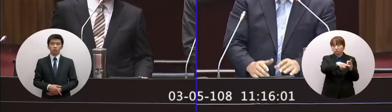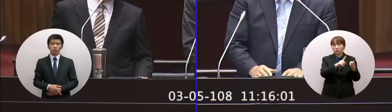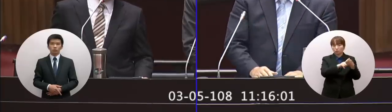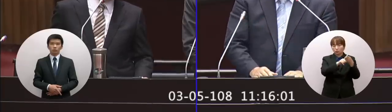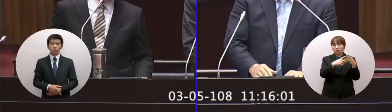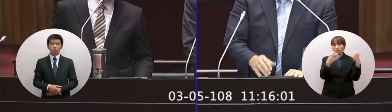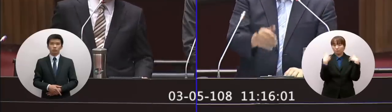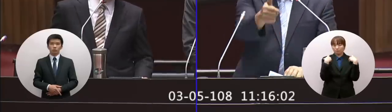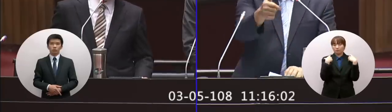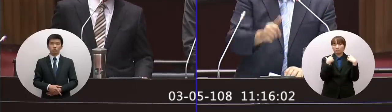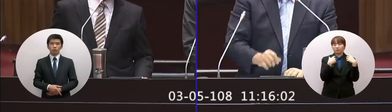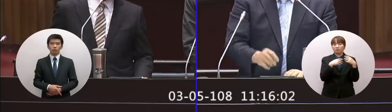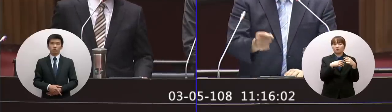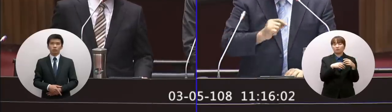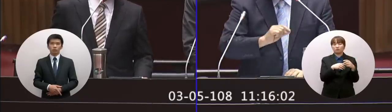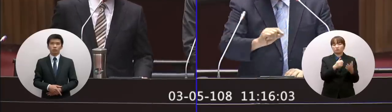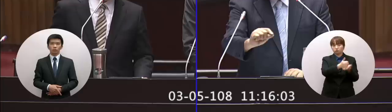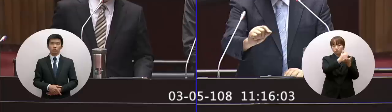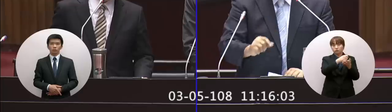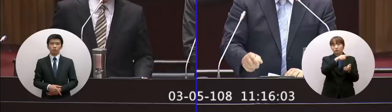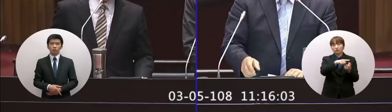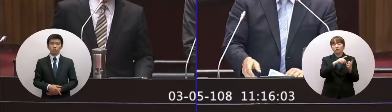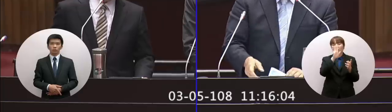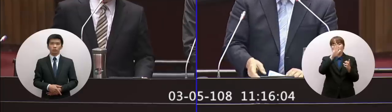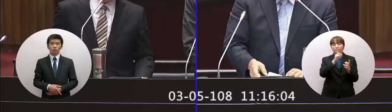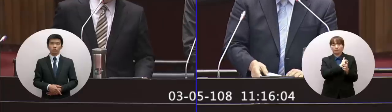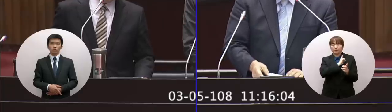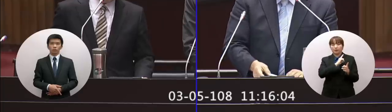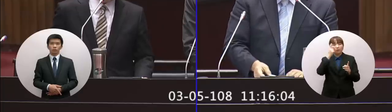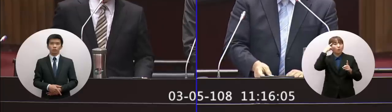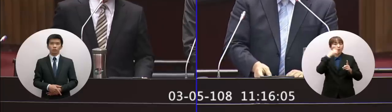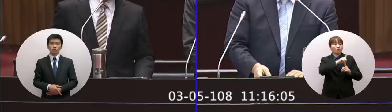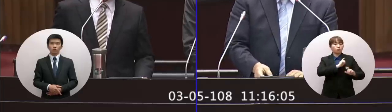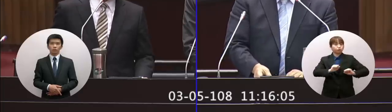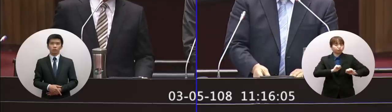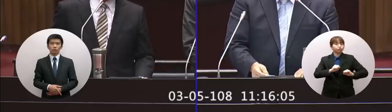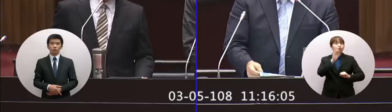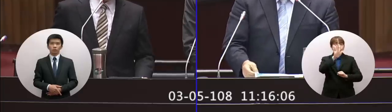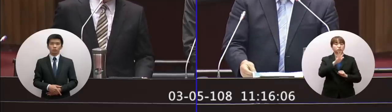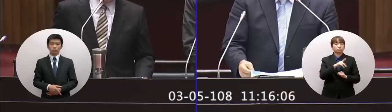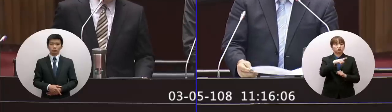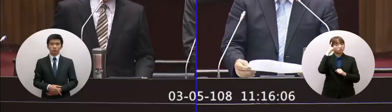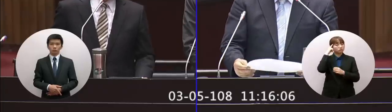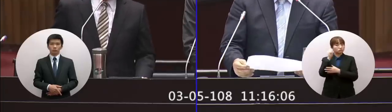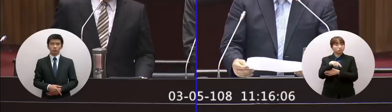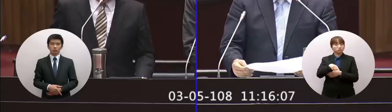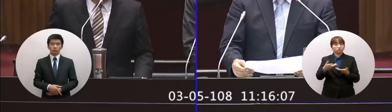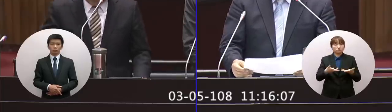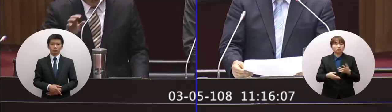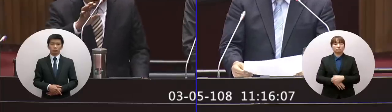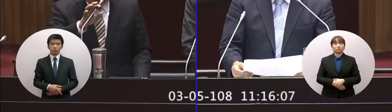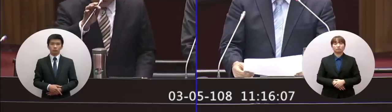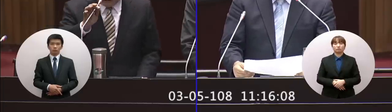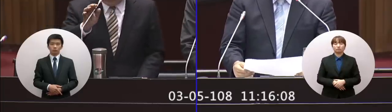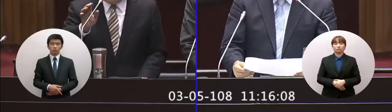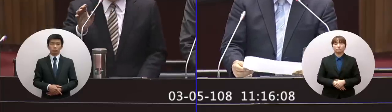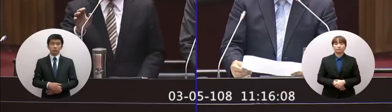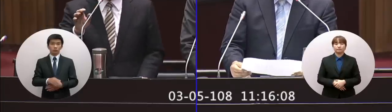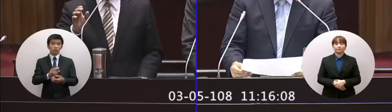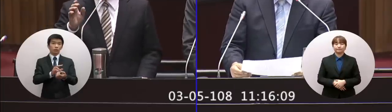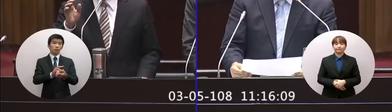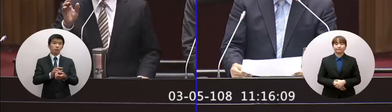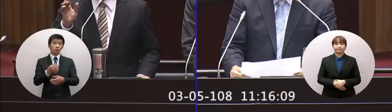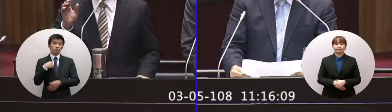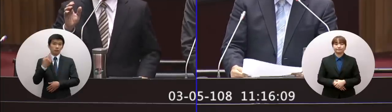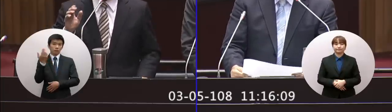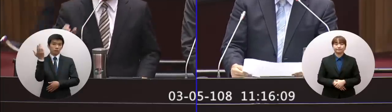成主体性的时候，那个就有一点点自治的味道了。院长你同意吗？ 我那一